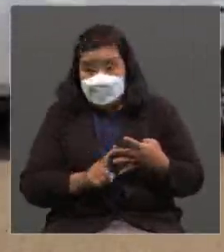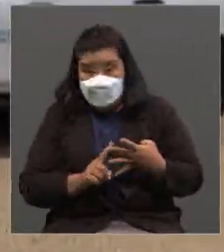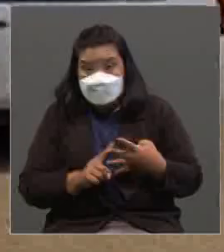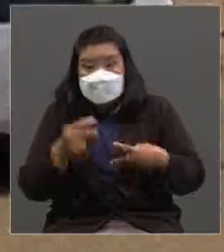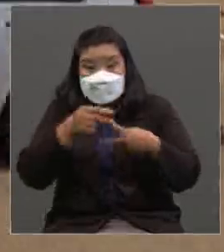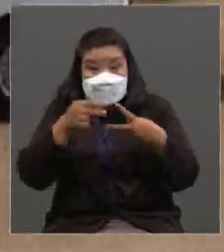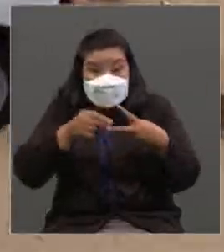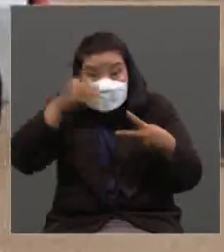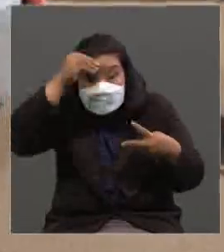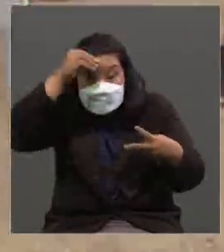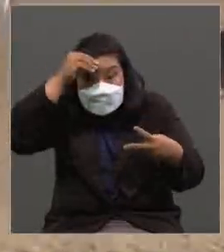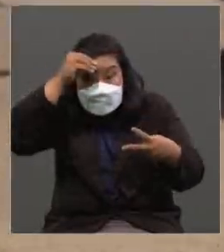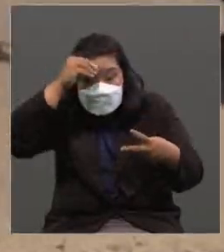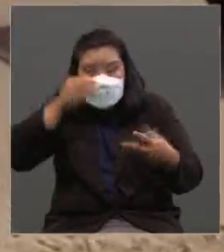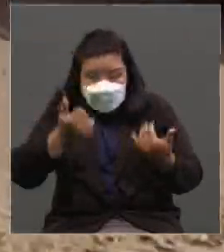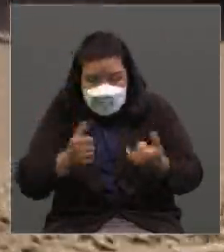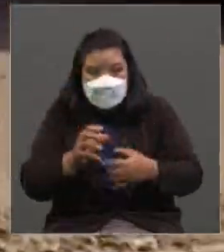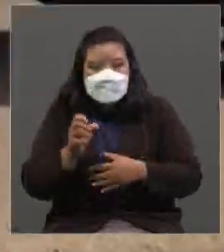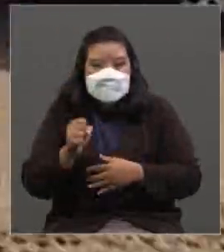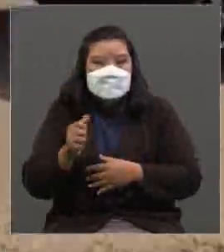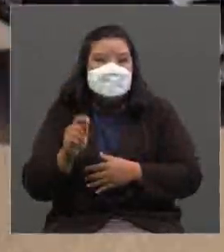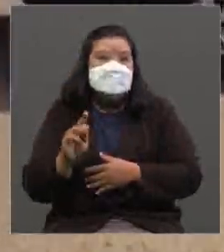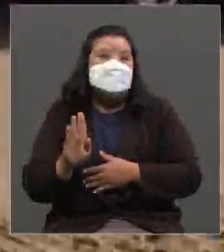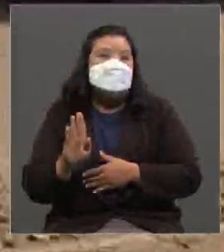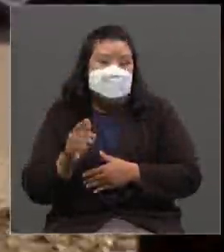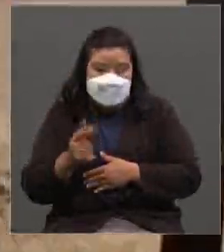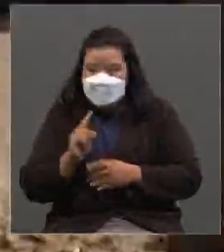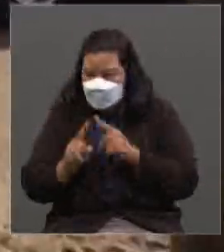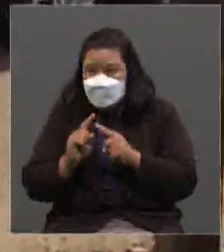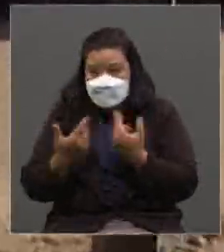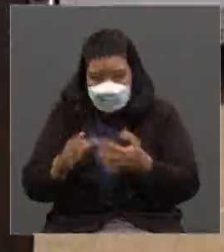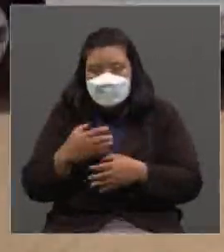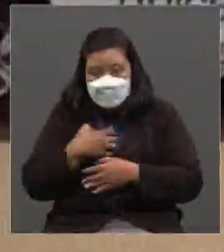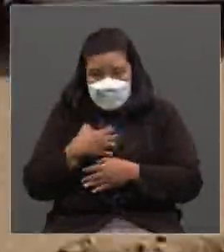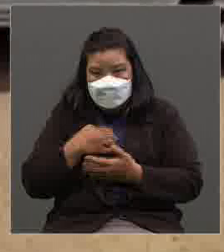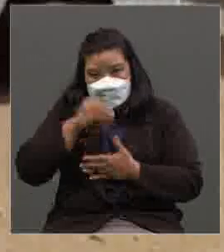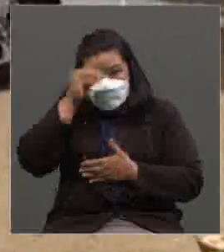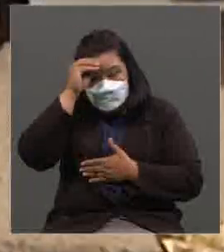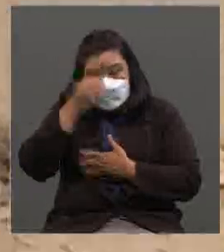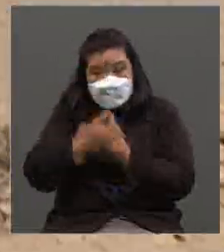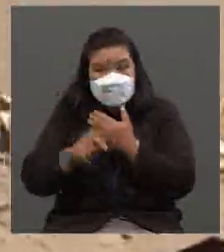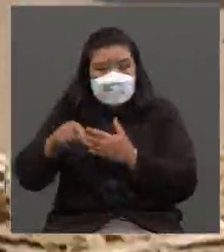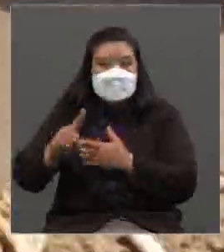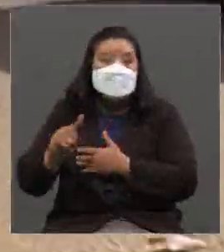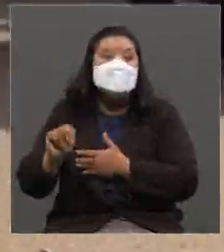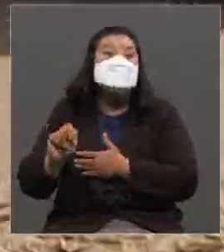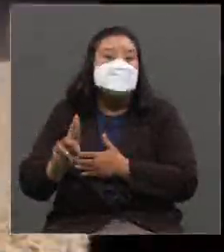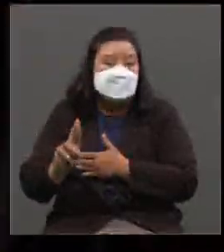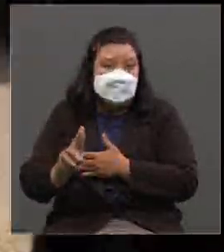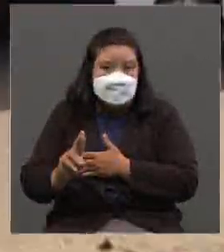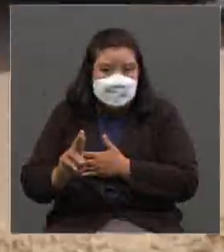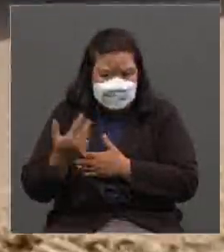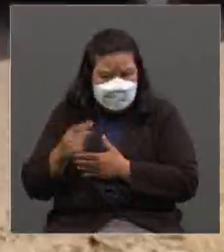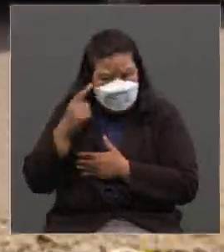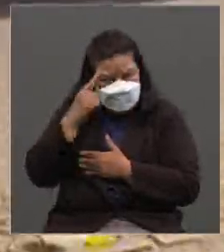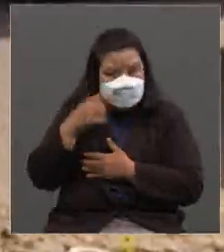โอนหน่วยกิตนะของการศึกษาโดยทางสปตได้เตรียมหารือกับหน่วยงานที่เกี่ยวข้องเพื่อให้นักศึกษาจากประเทศซูดานที่อาจจะพิจารณาแล้ว